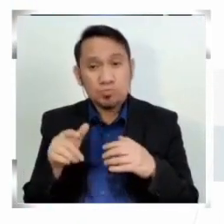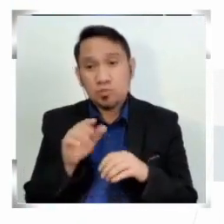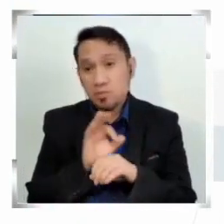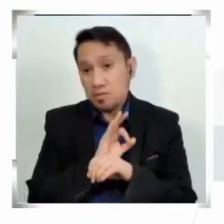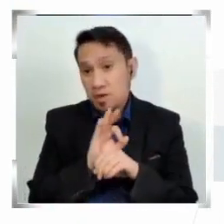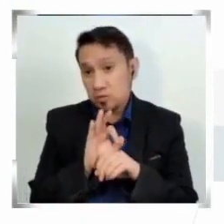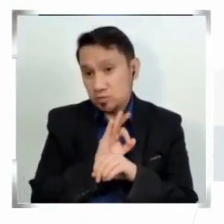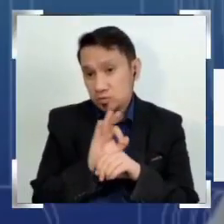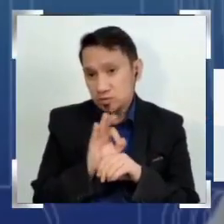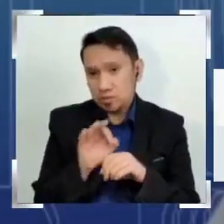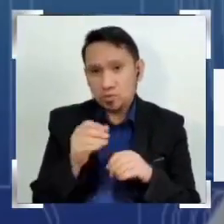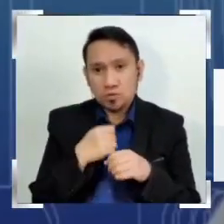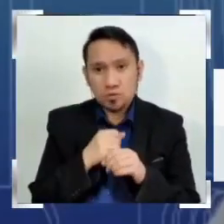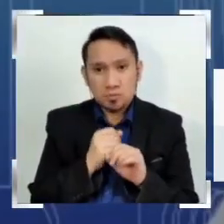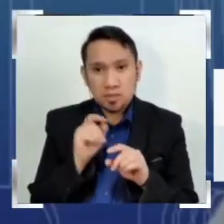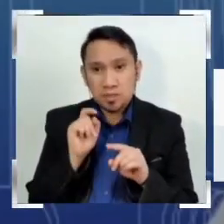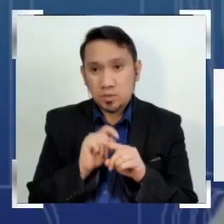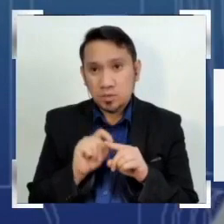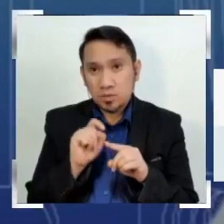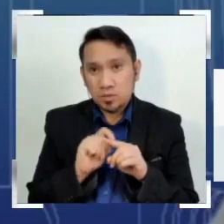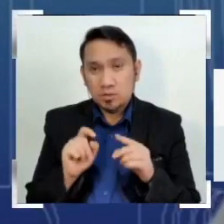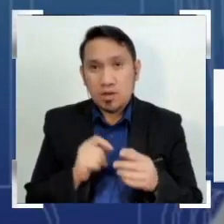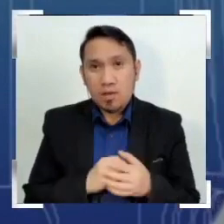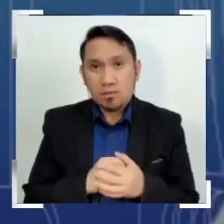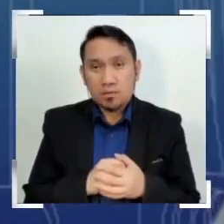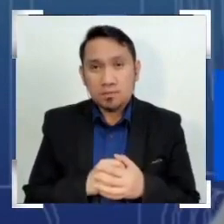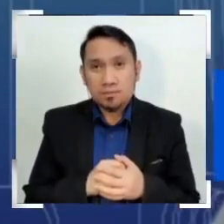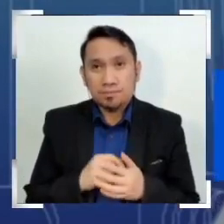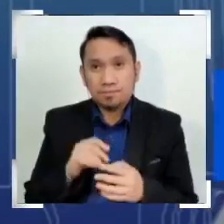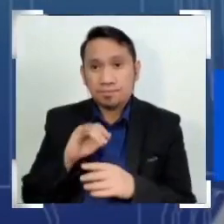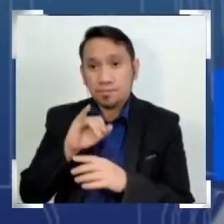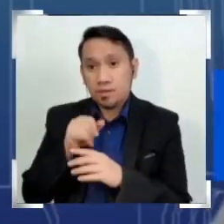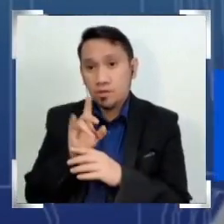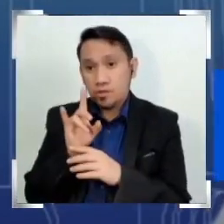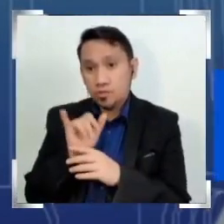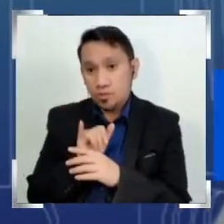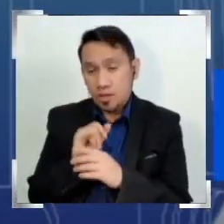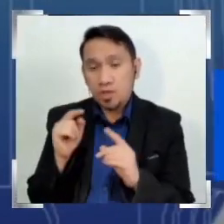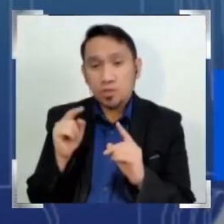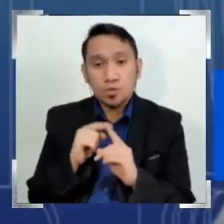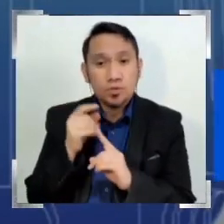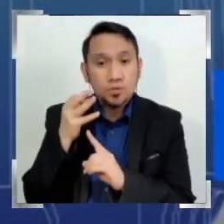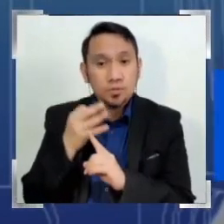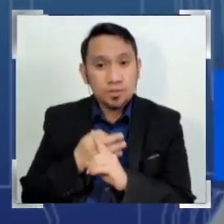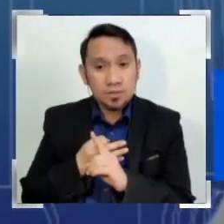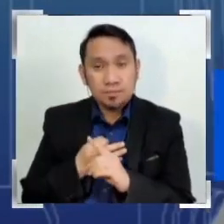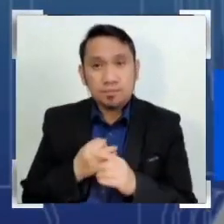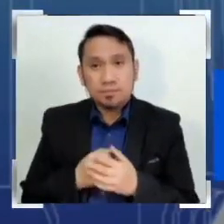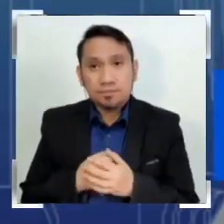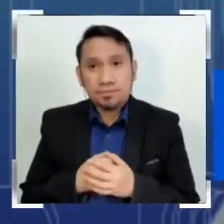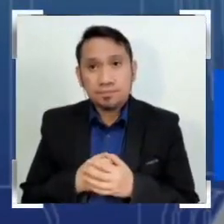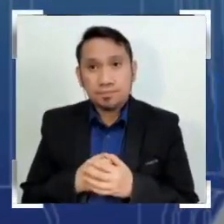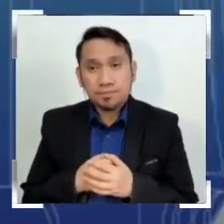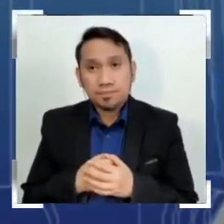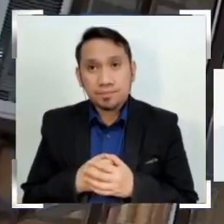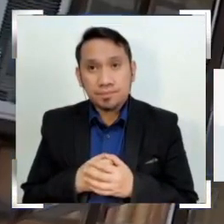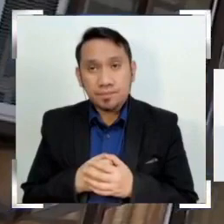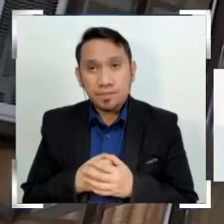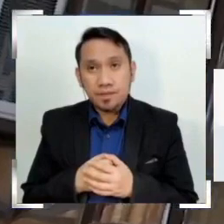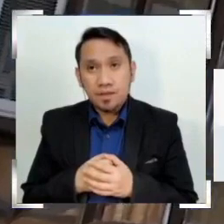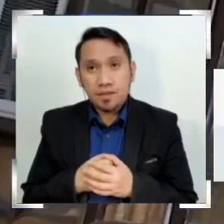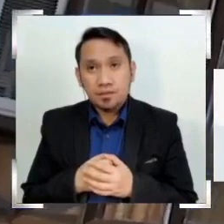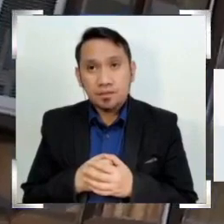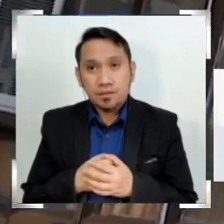paglikha ng kuryente. Yun namang July hanggang Pebrero is what is termed as the